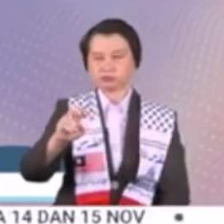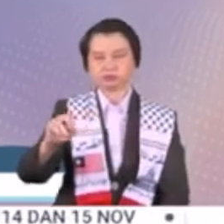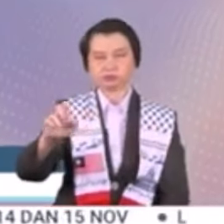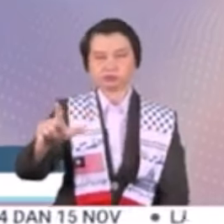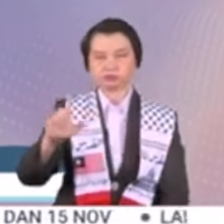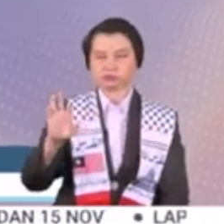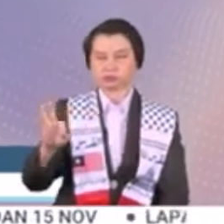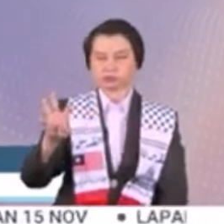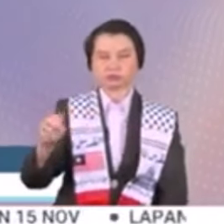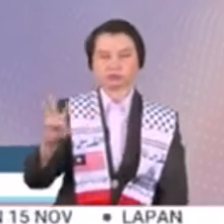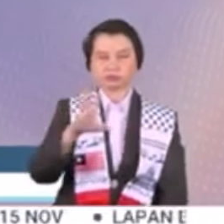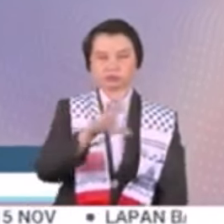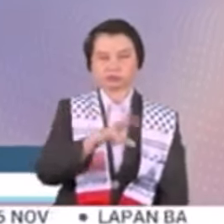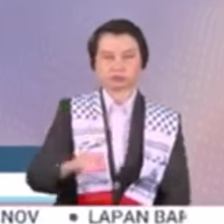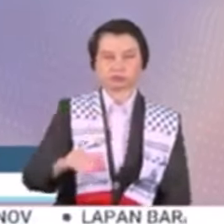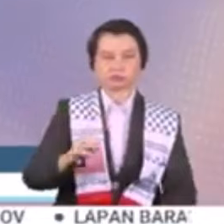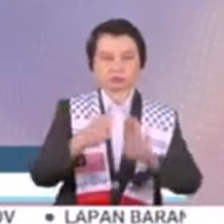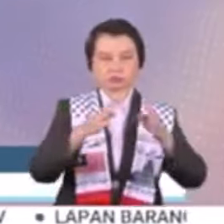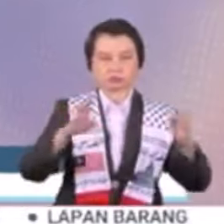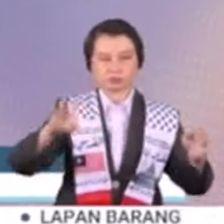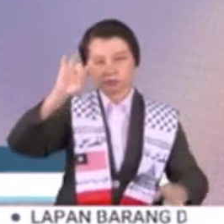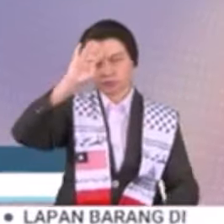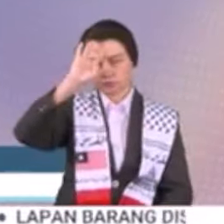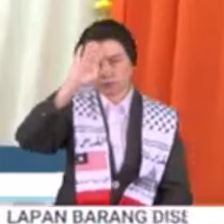unit pemberitaan TV Bahasa Tamil.